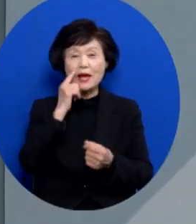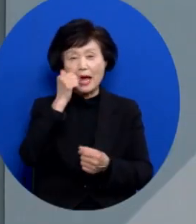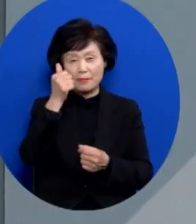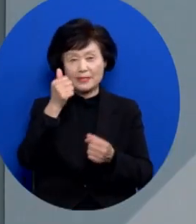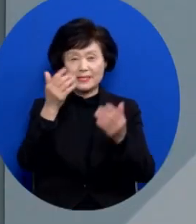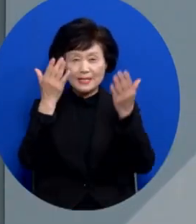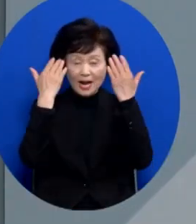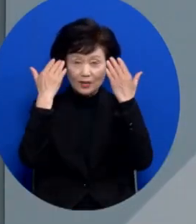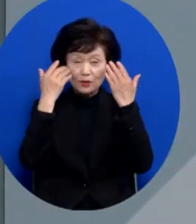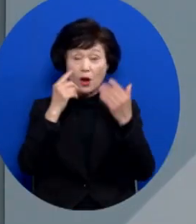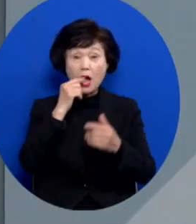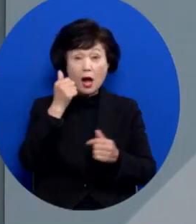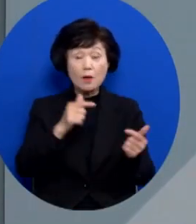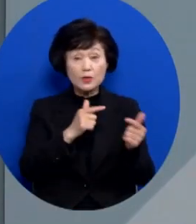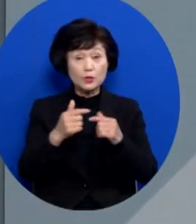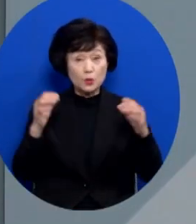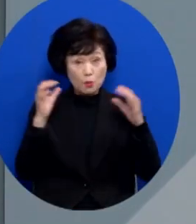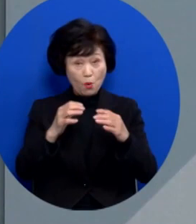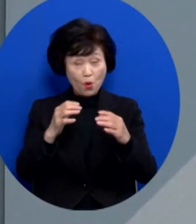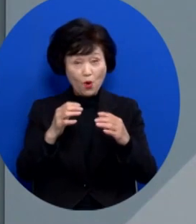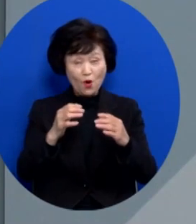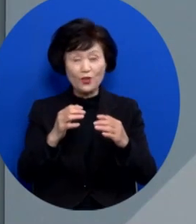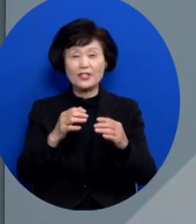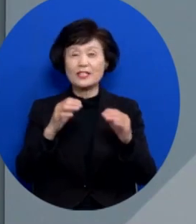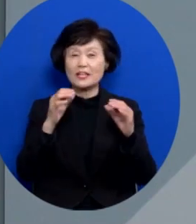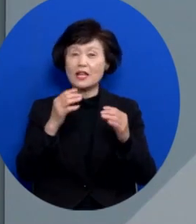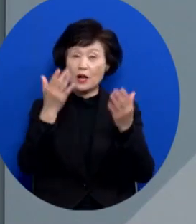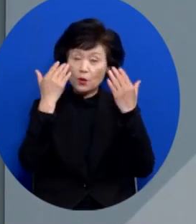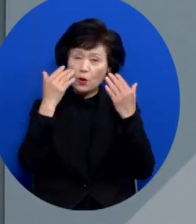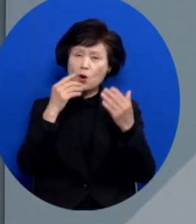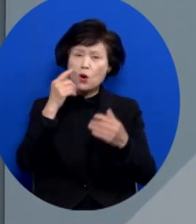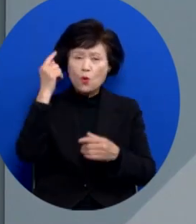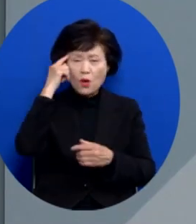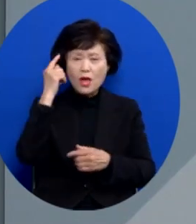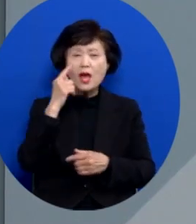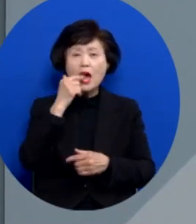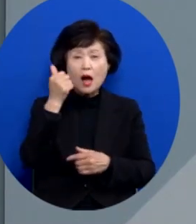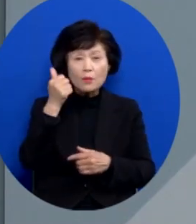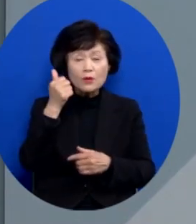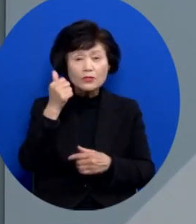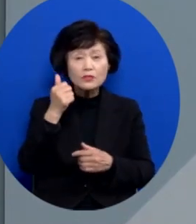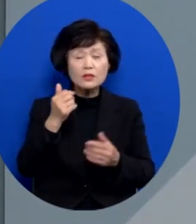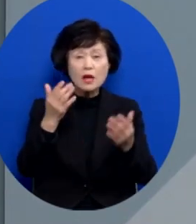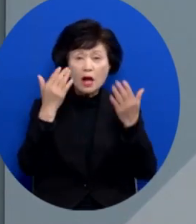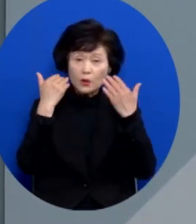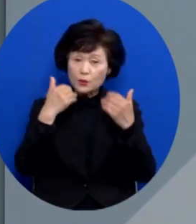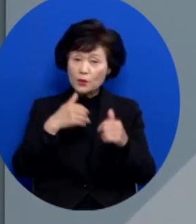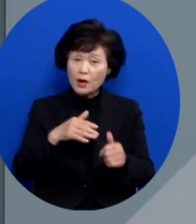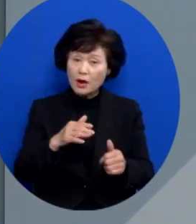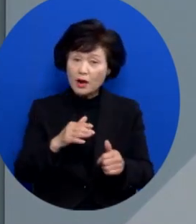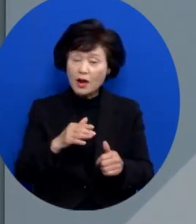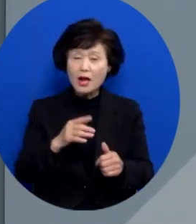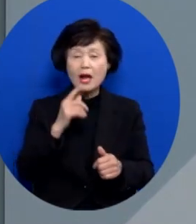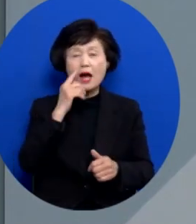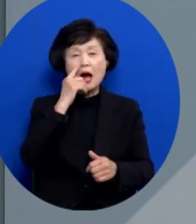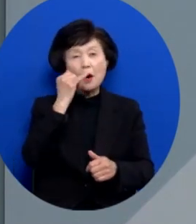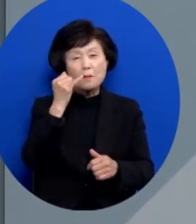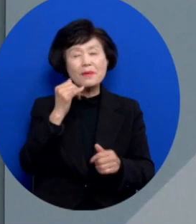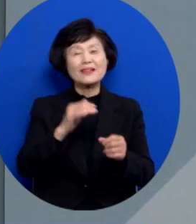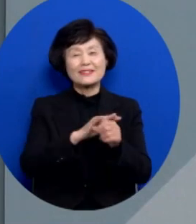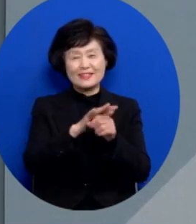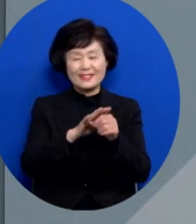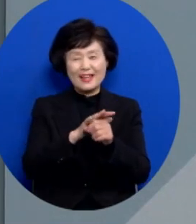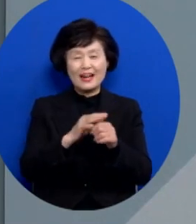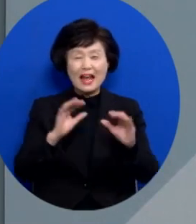아버지들이 모여 사는 것인데 왜 아버지들이 학교에 가야 되냐면 어머니 사랑은 아이를 품고